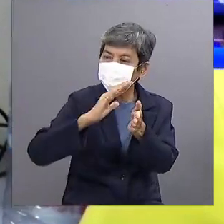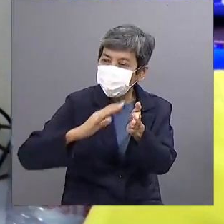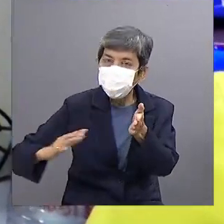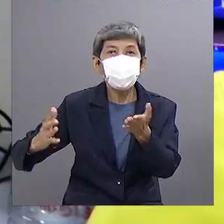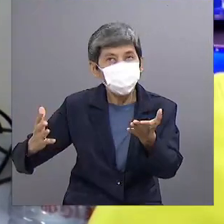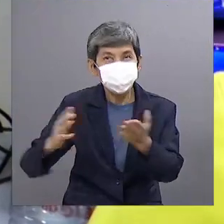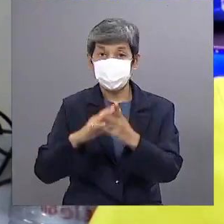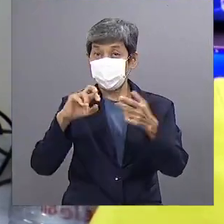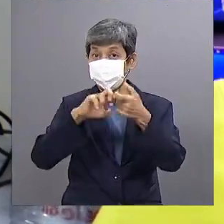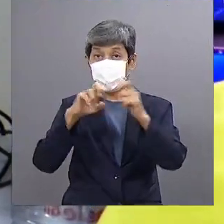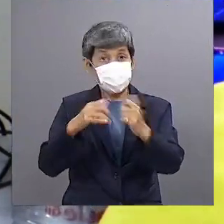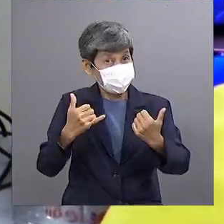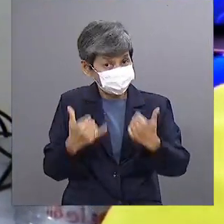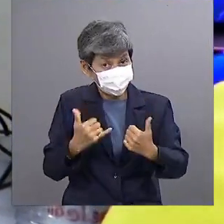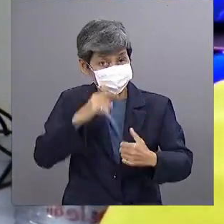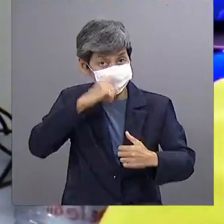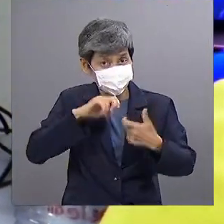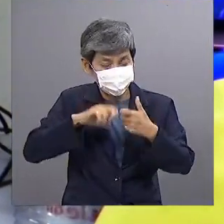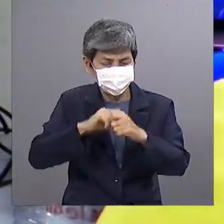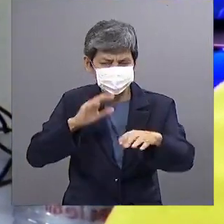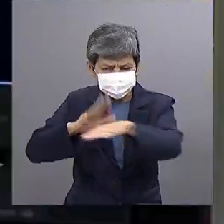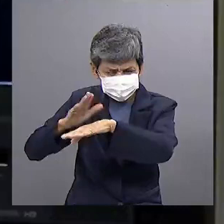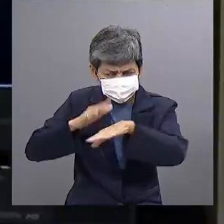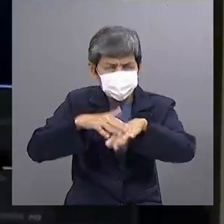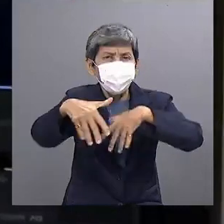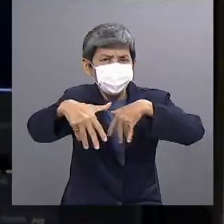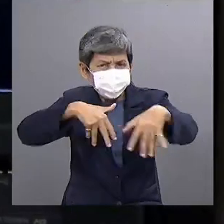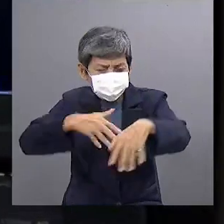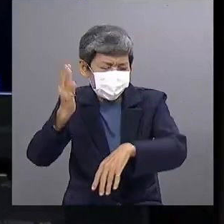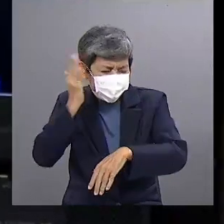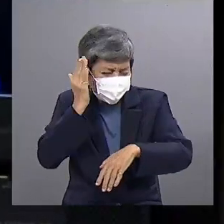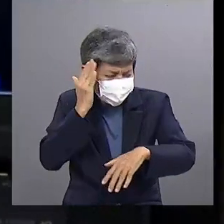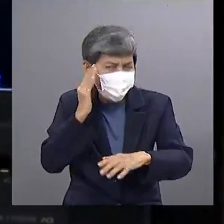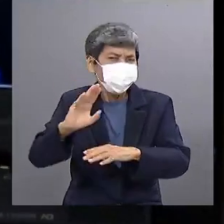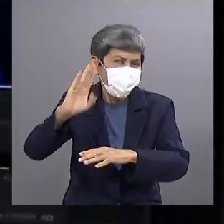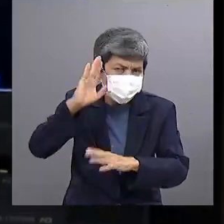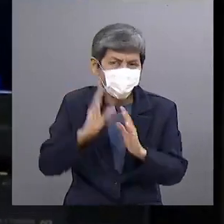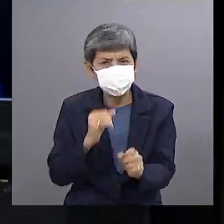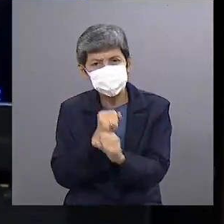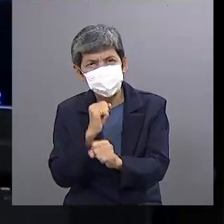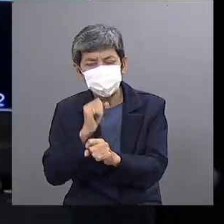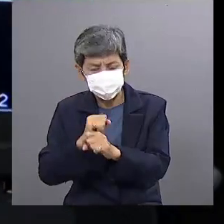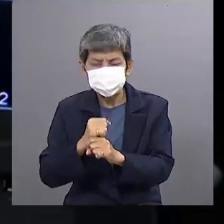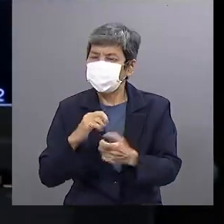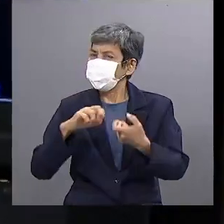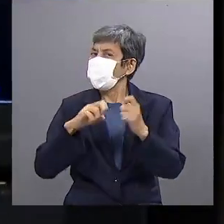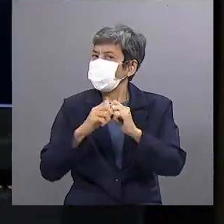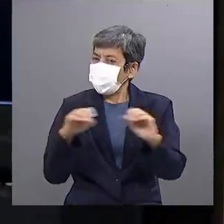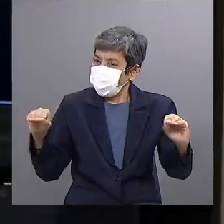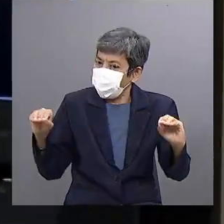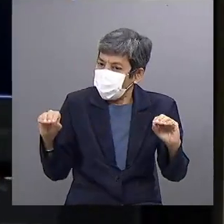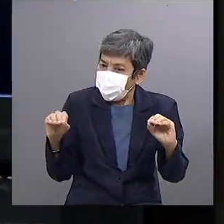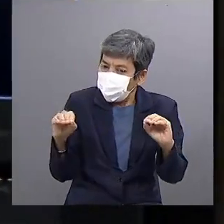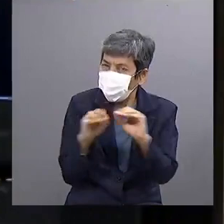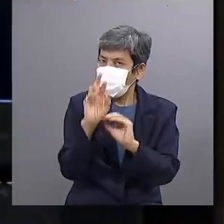ราเจอขนาดนี้นะครับเราต้องเตือนให้สังคมและทุกภาคส่วนนะครับได้รู้ว่าเรามีเวลาจำกัดเวลาของเราจำกัดถ้าเราไม่ล